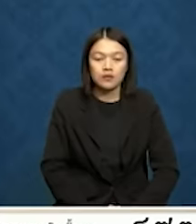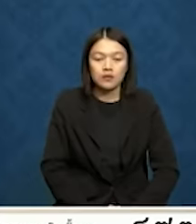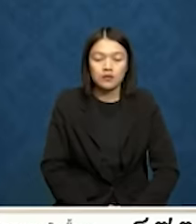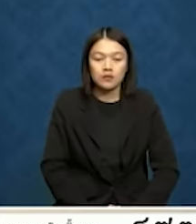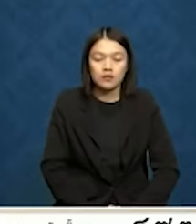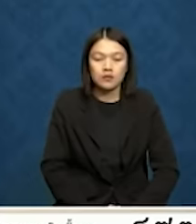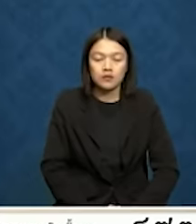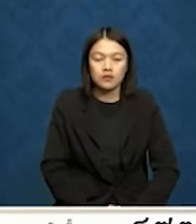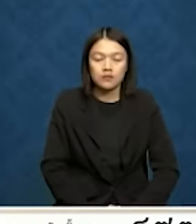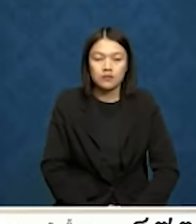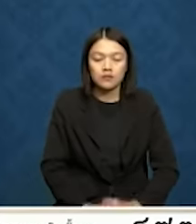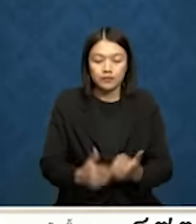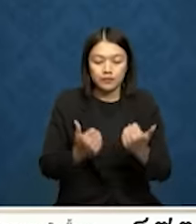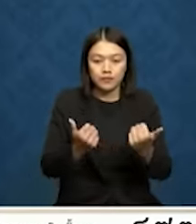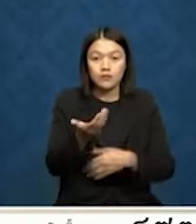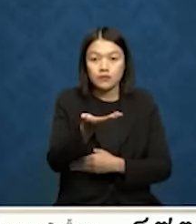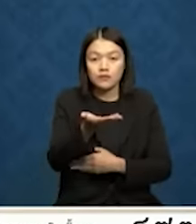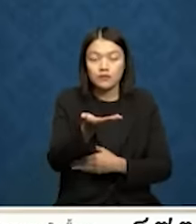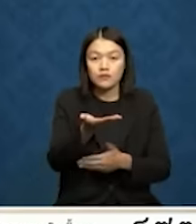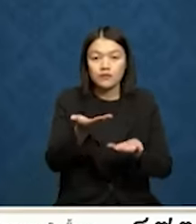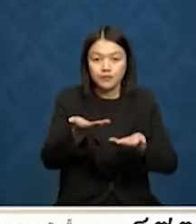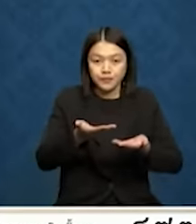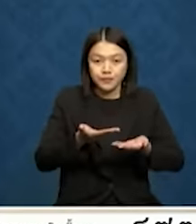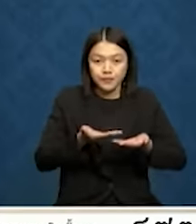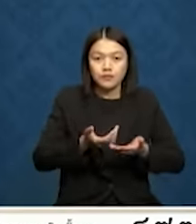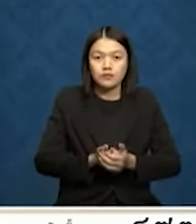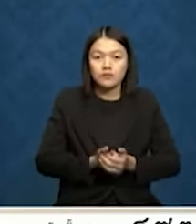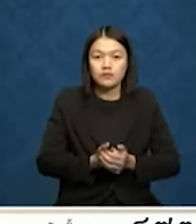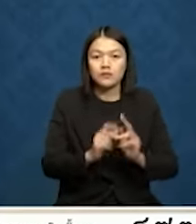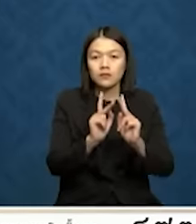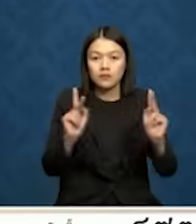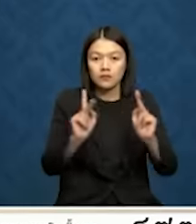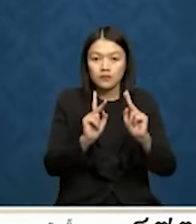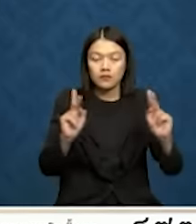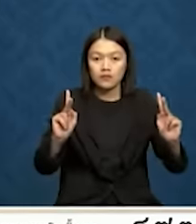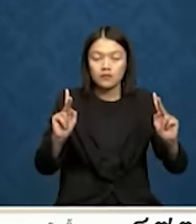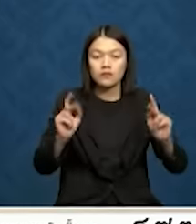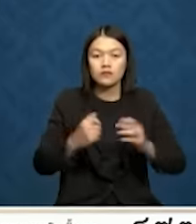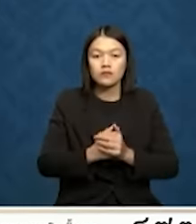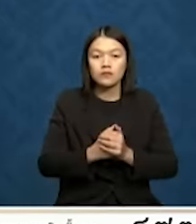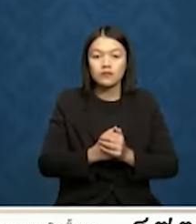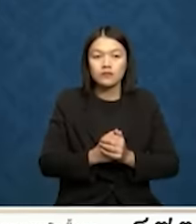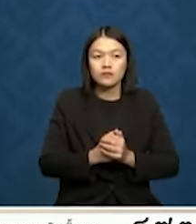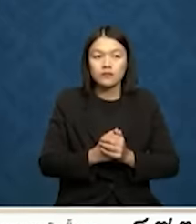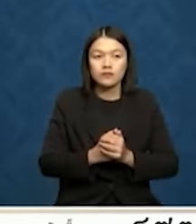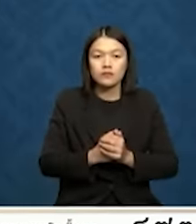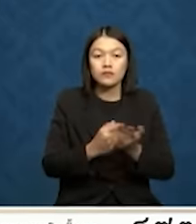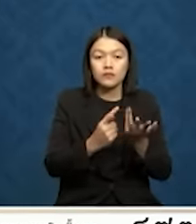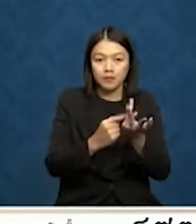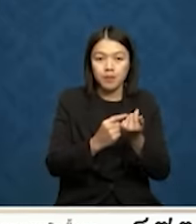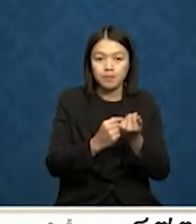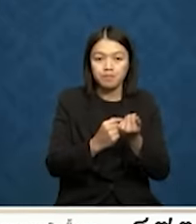ครับในระหว่างนี้ผมจะขอเชิญกรรมการเพื่อตรวจนับคะแนน